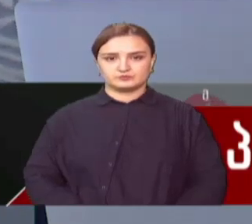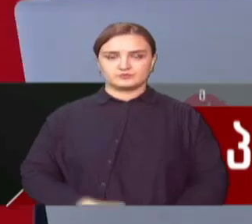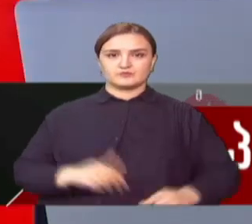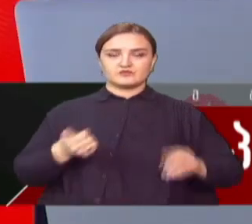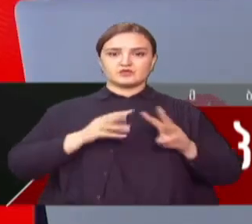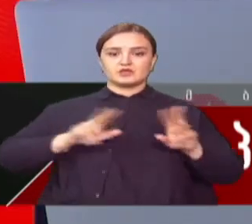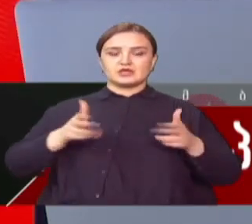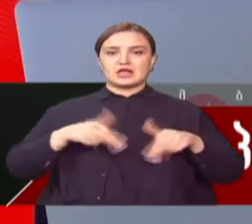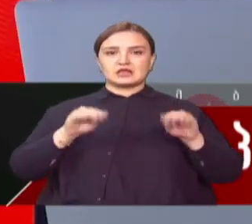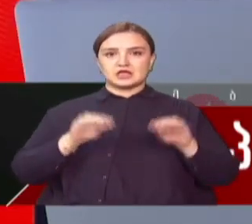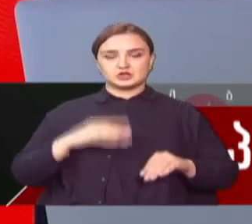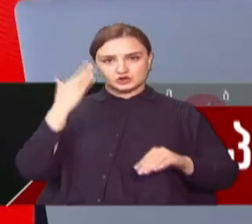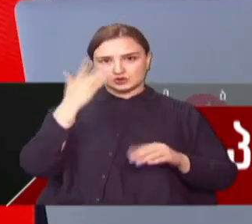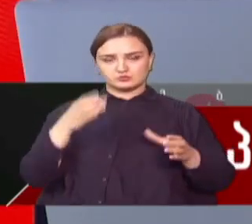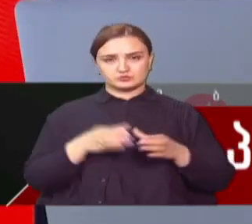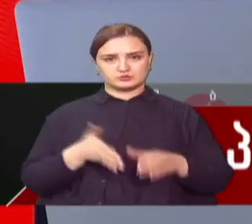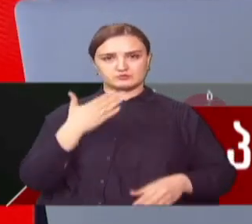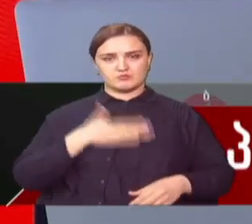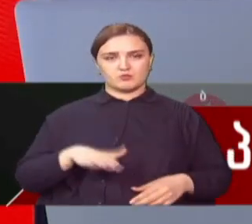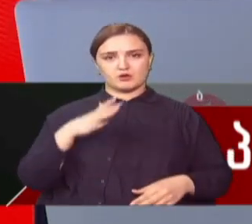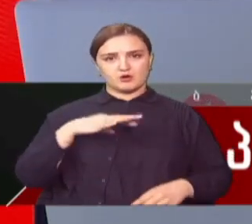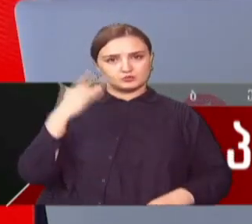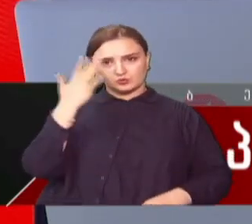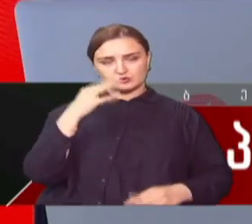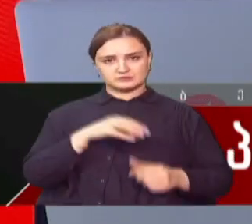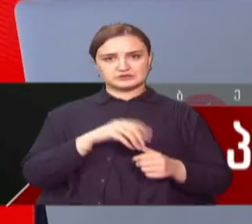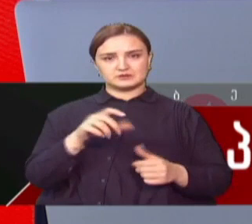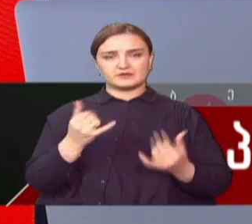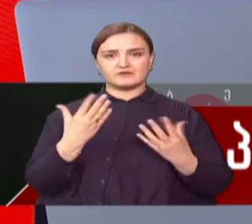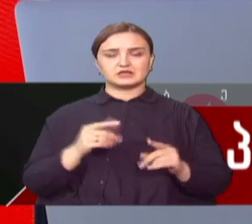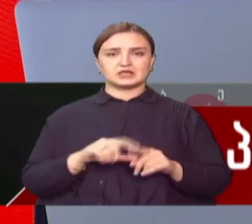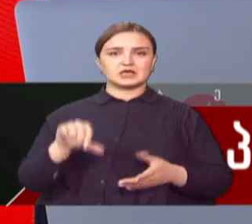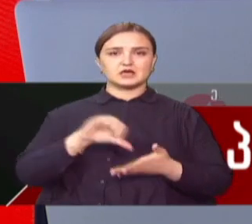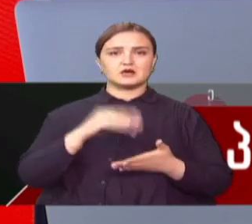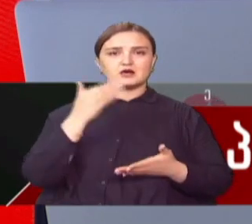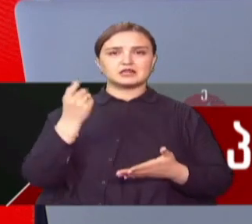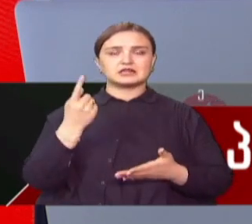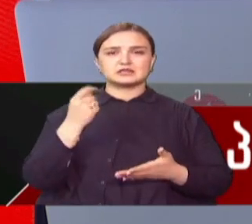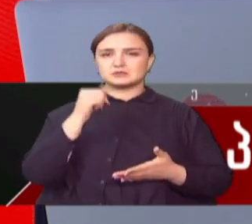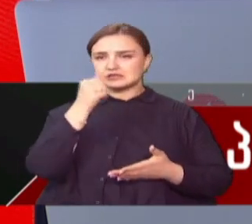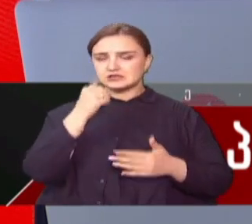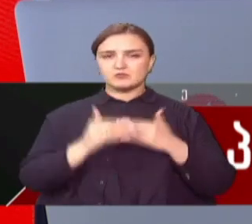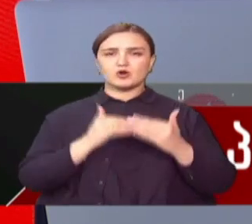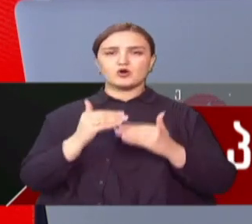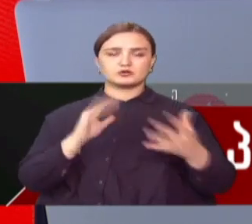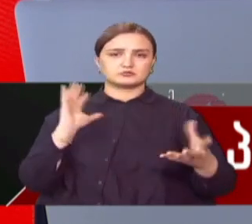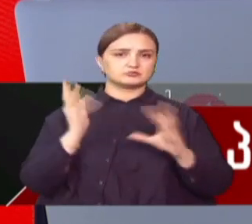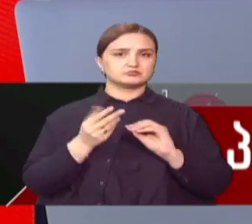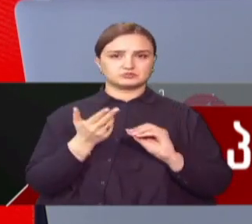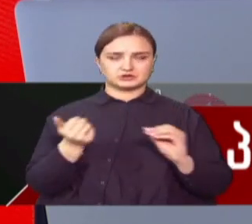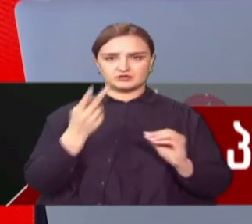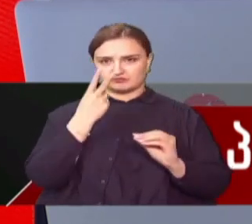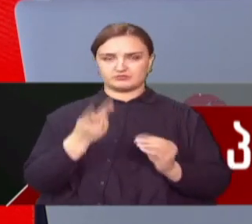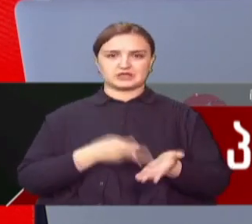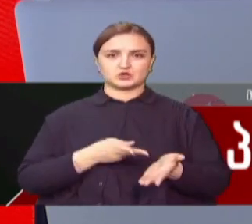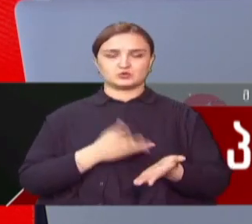პრემიერის ანგარიშით მმართველი გუნდი კმაყოფილია ქართული ოცნების ლიდერებისთვის დღევანდელი გამოსვლა 11 წლიანი პროგრესის კიდევ ერთი დასტურია. განსაკუთრებული აქცენტი